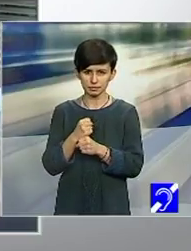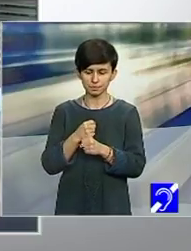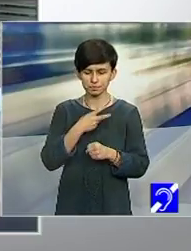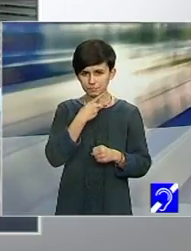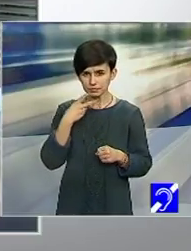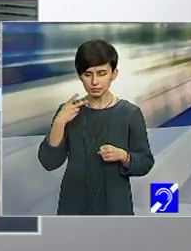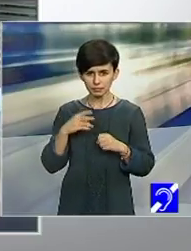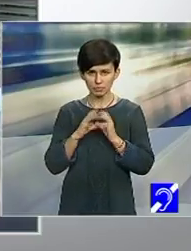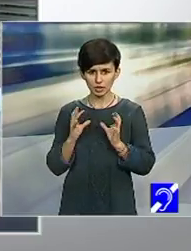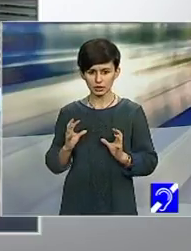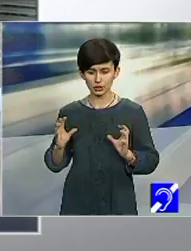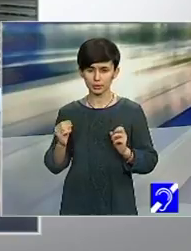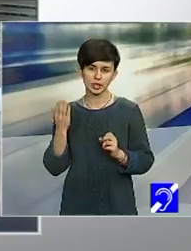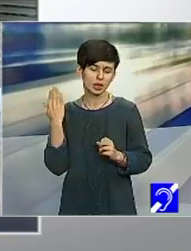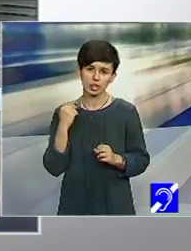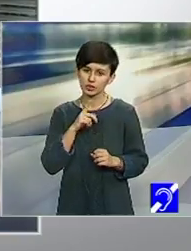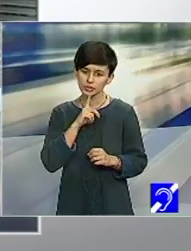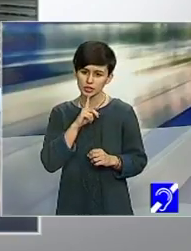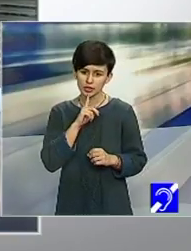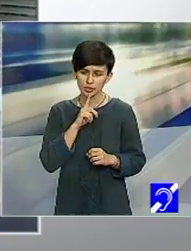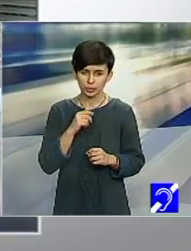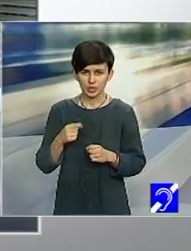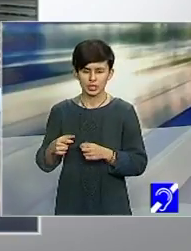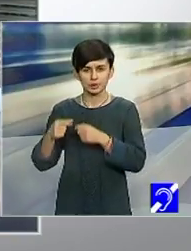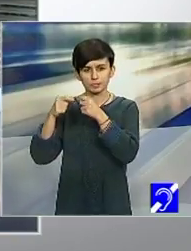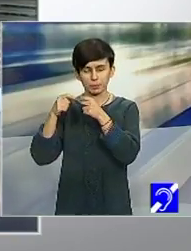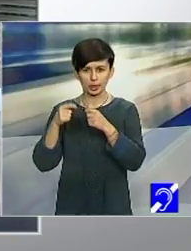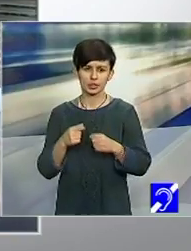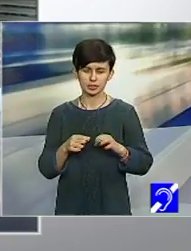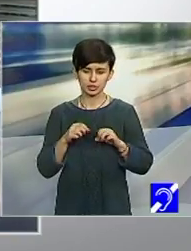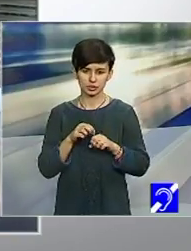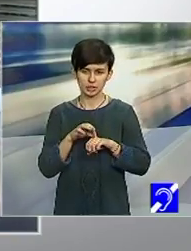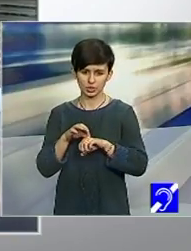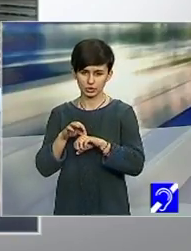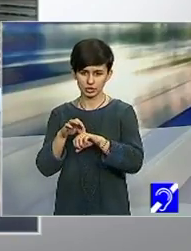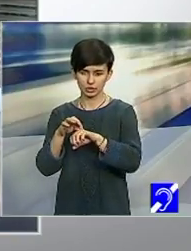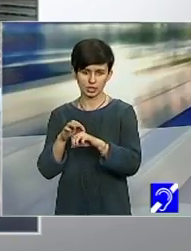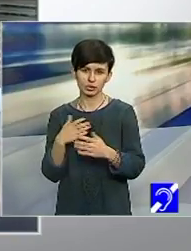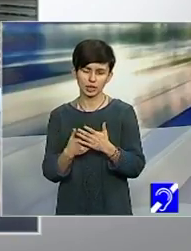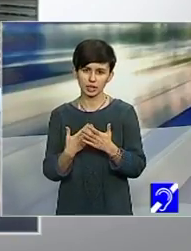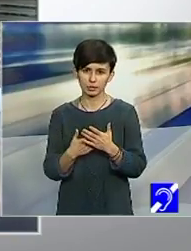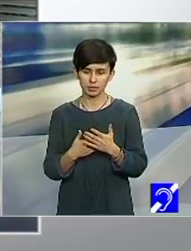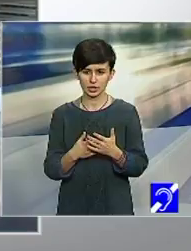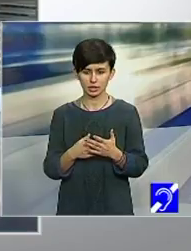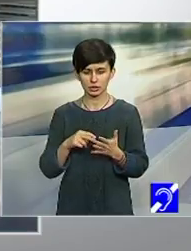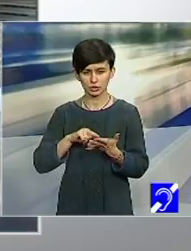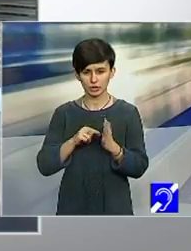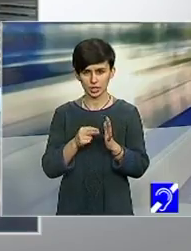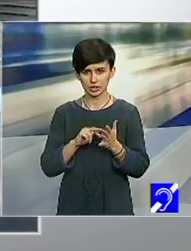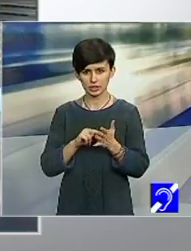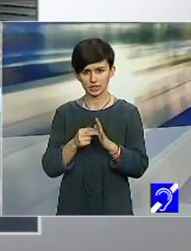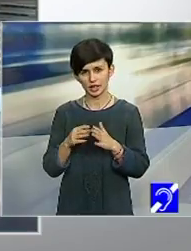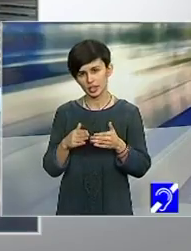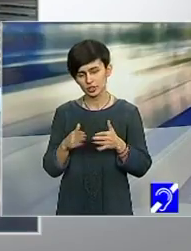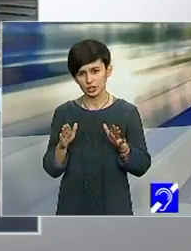Elie Wiesel, a fost desemnat ca instituție coordonatoare pentru organizarea și